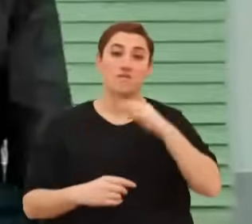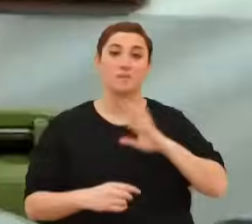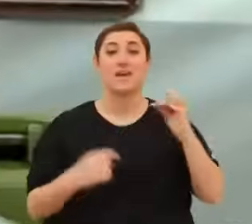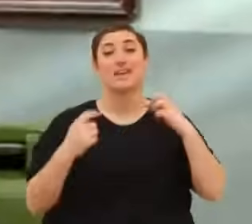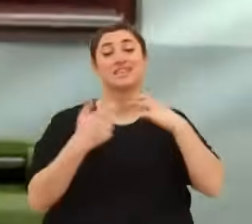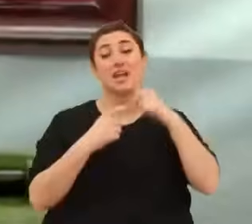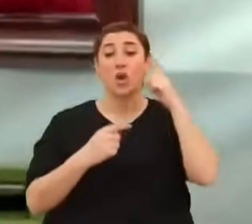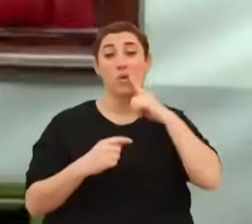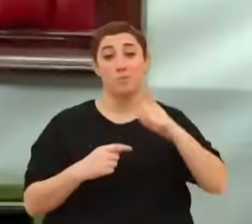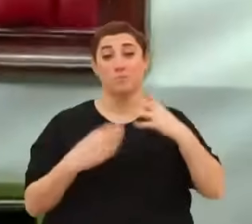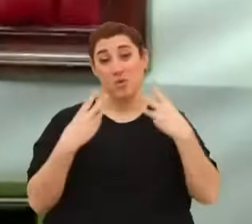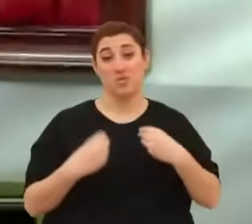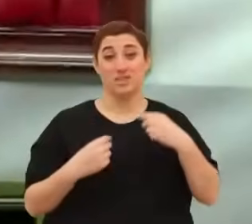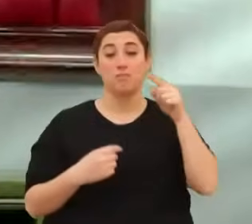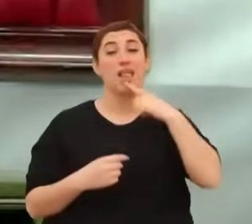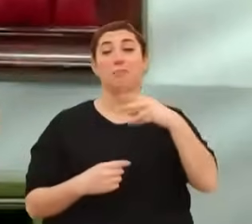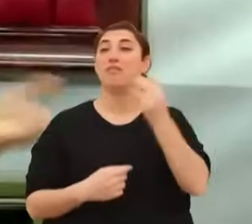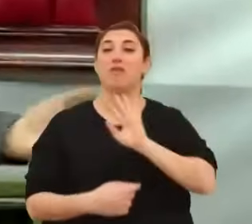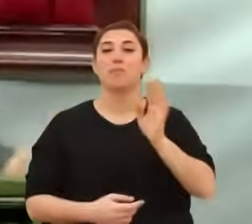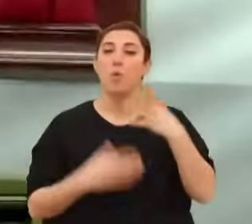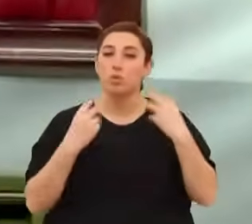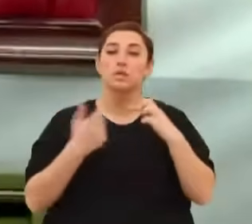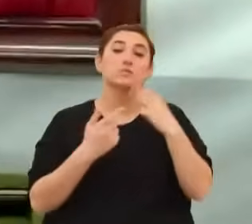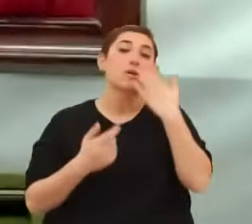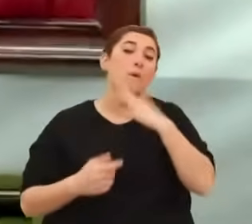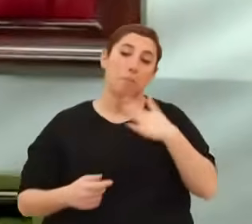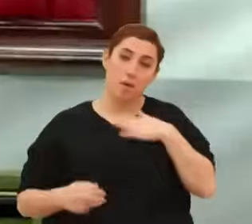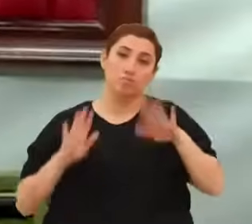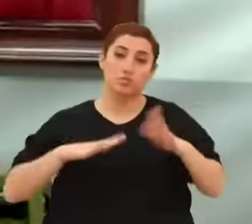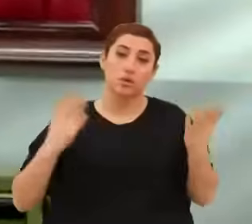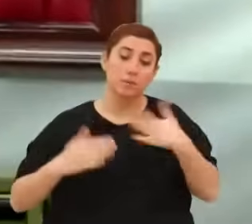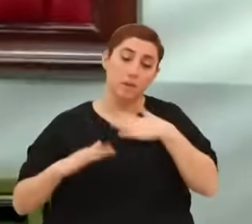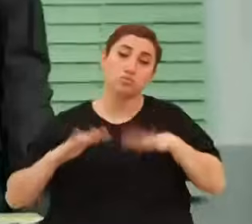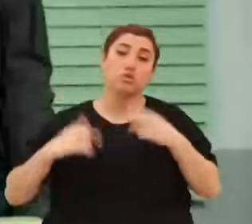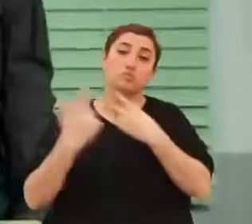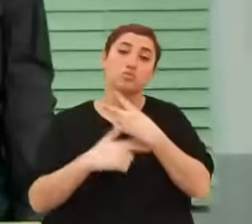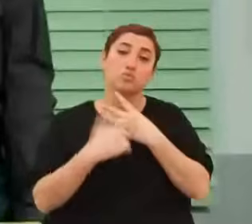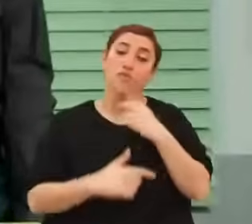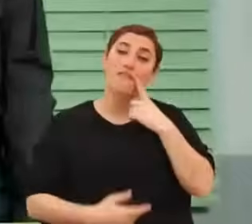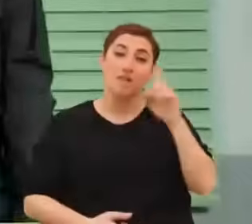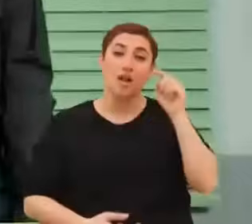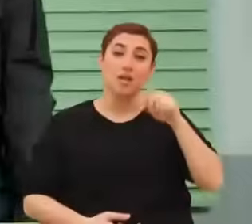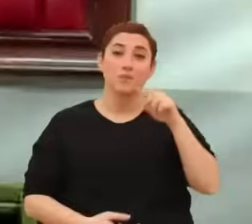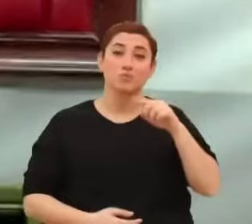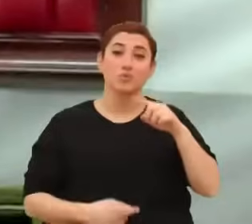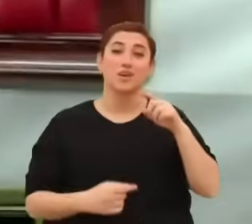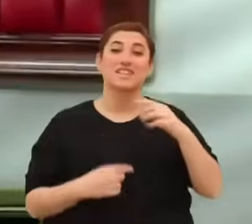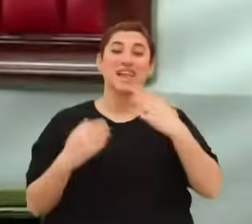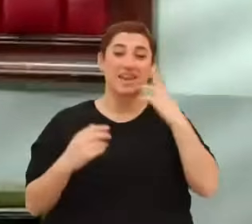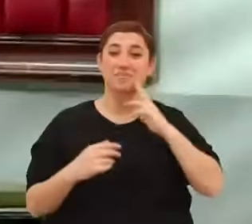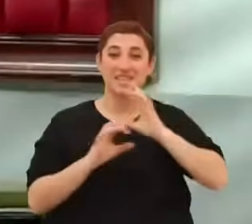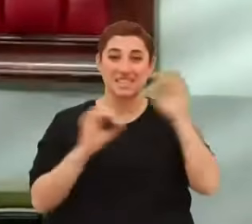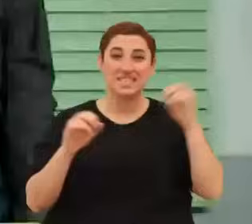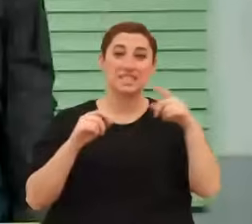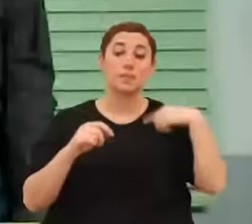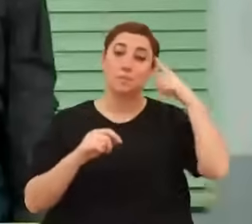Rıza komiseri olsaymış böyle emir vermez miymiş? Yok, yok. Rıza komiserim yok. Ben varım burada. Ben varım Yusuf. Vallahi bu itaatsizliğini merkeze bildiririm.